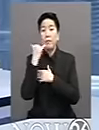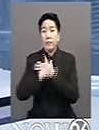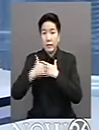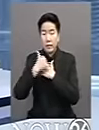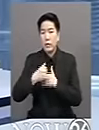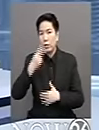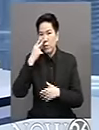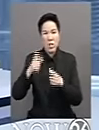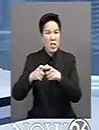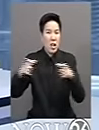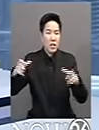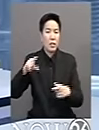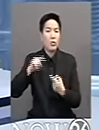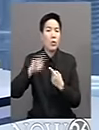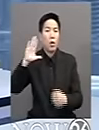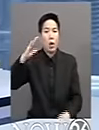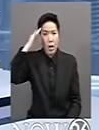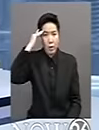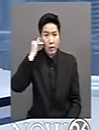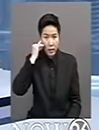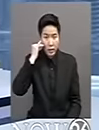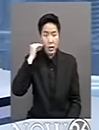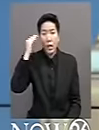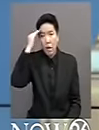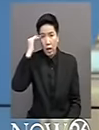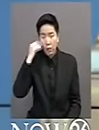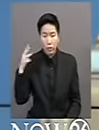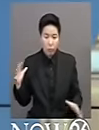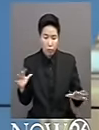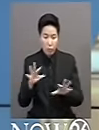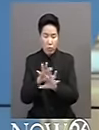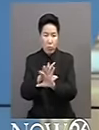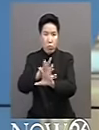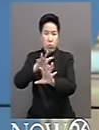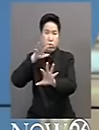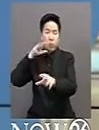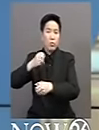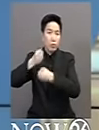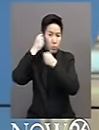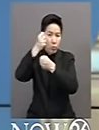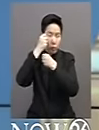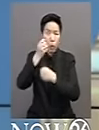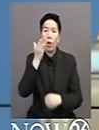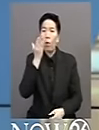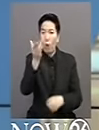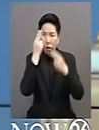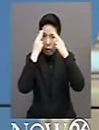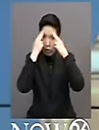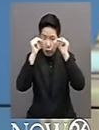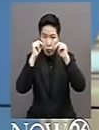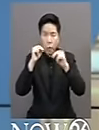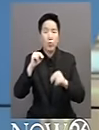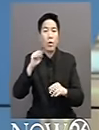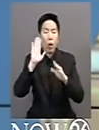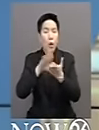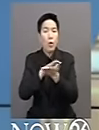ไปดูเหตุการณ์ใหญ่ที่เกิดขึ้นในเกาหลีใต้กันก่อนนะโดยเฉพาะการชุมนุมเพื่อขอร้องให้ประธานาธิบดีปาร์คกึน